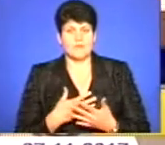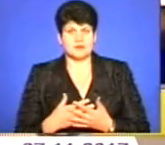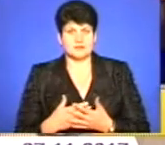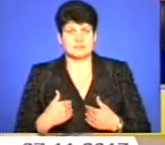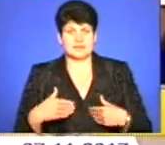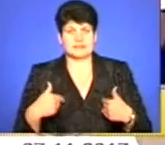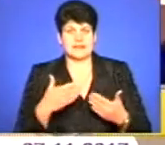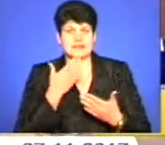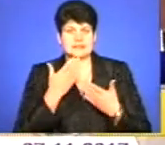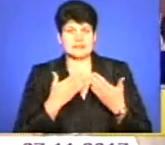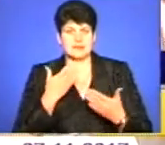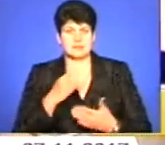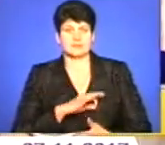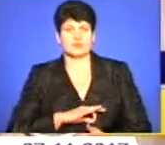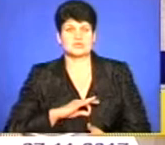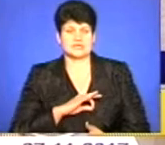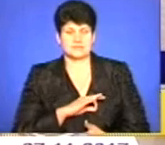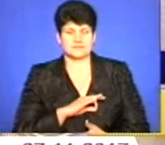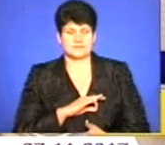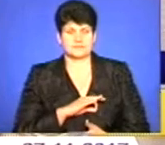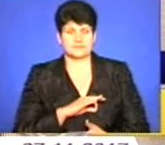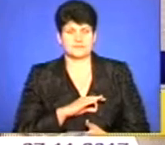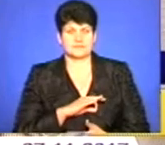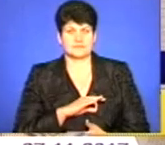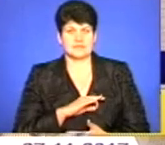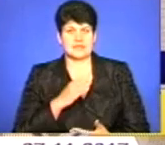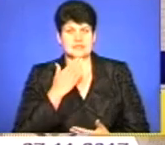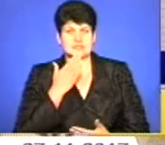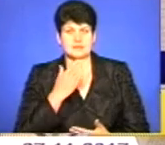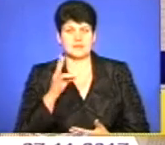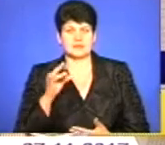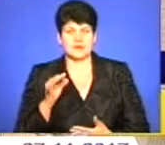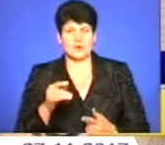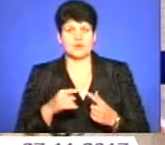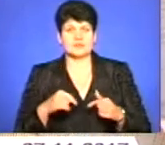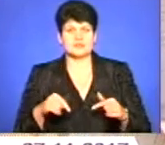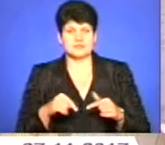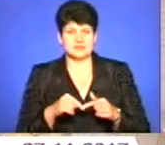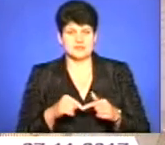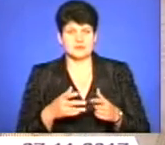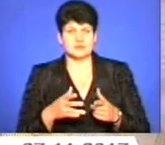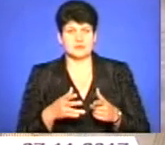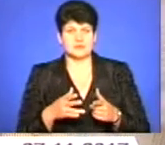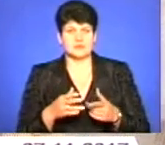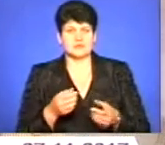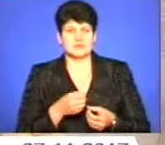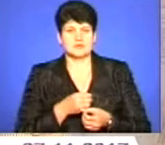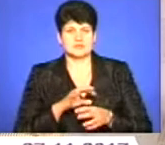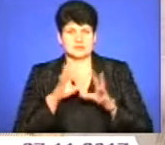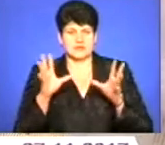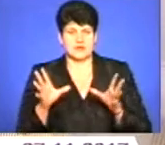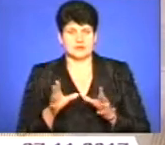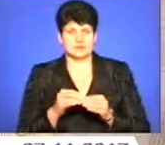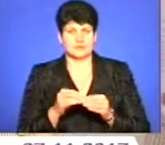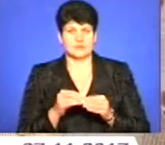ми дали запит в юстицію, запит на організації публічної інформації. Тобто є список